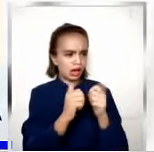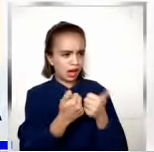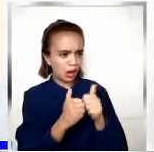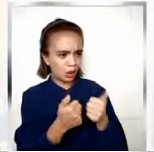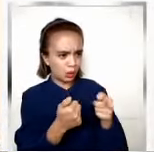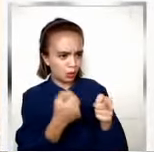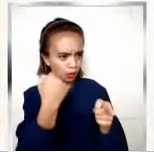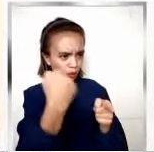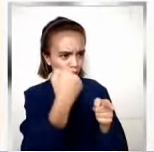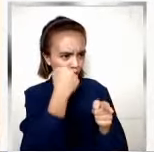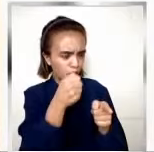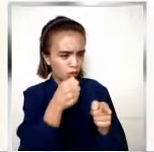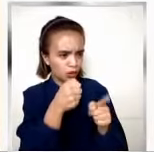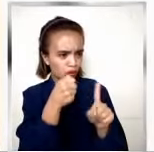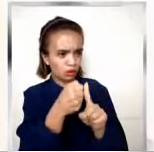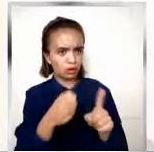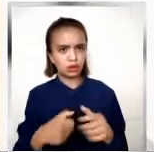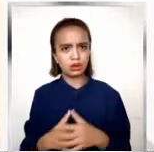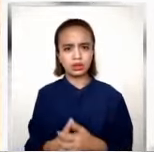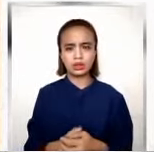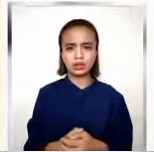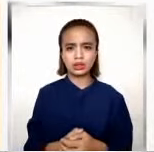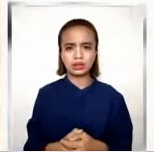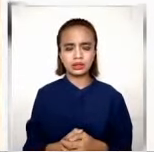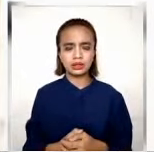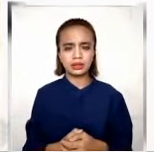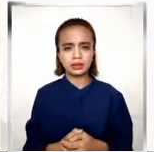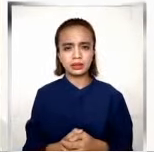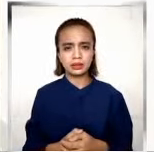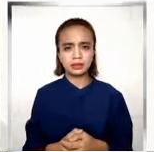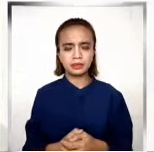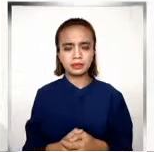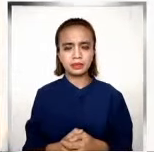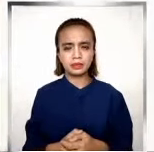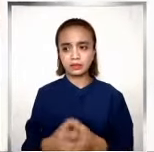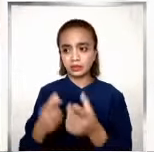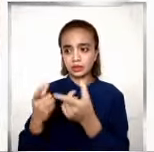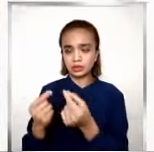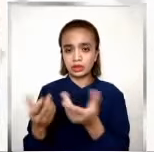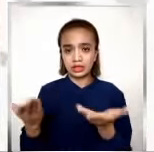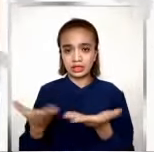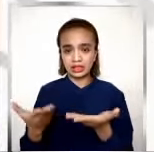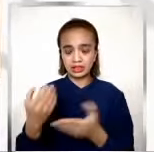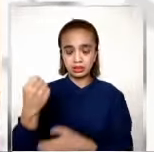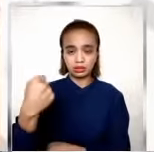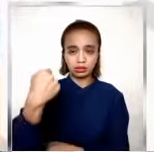Dumabot lang ang binigala. Natugon dito sa ulo niyo.